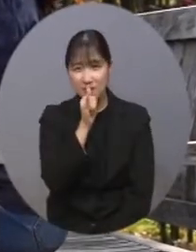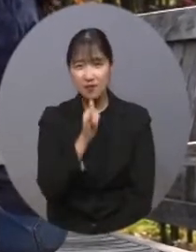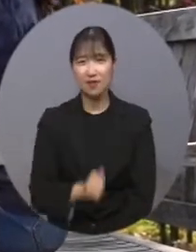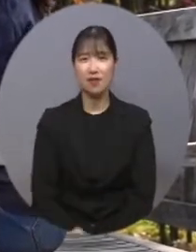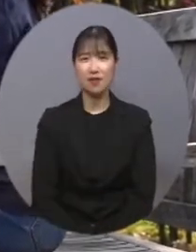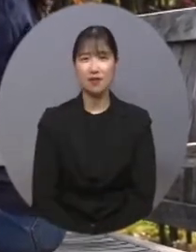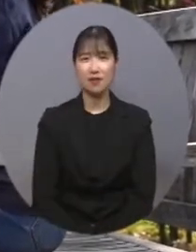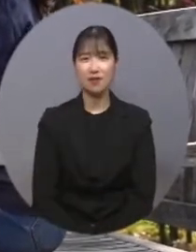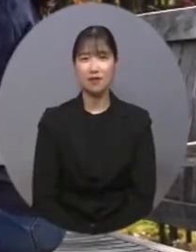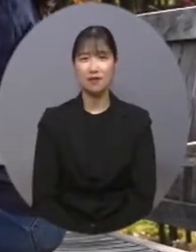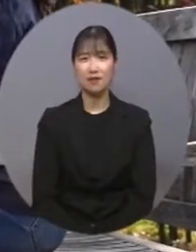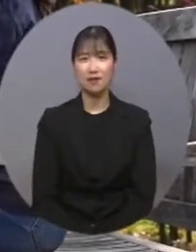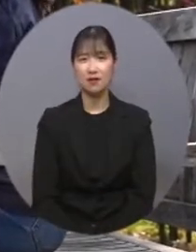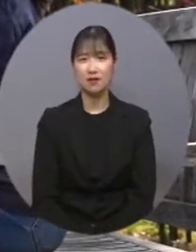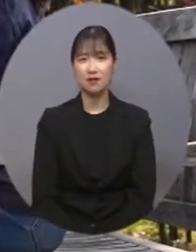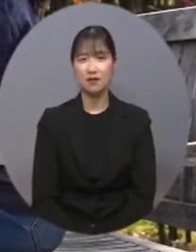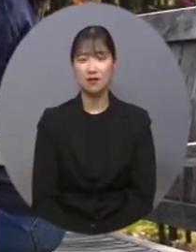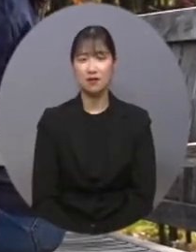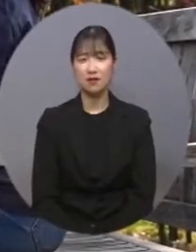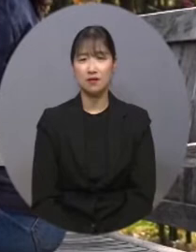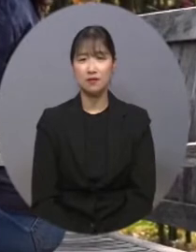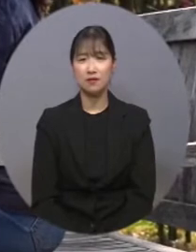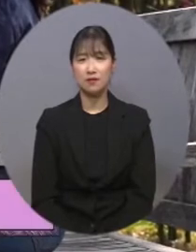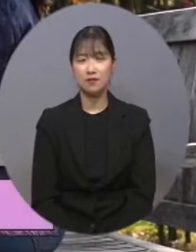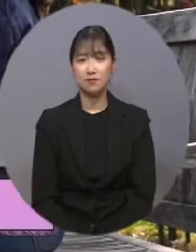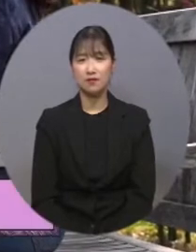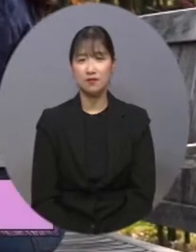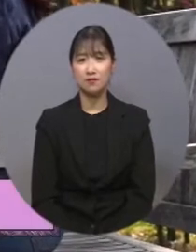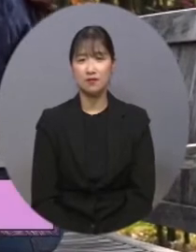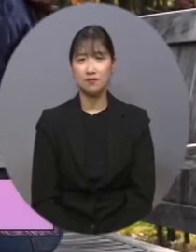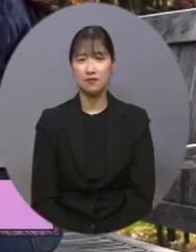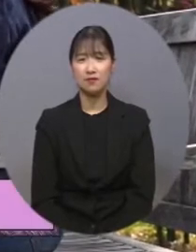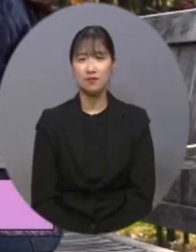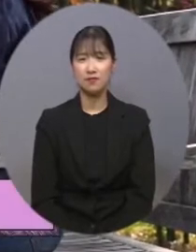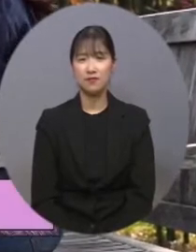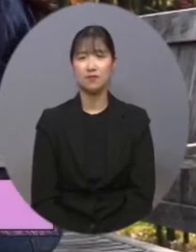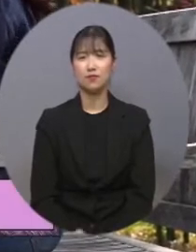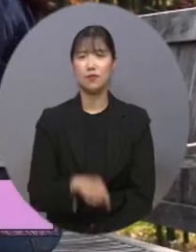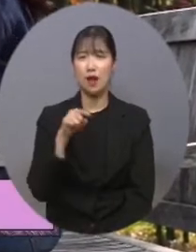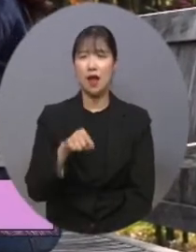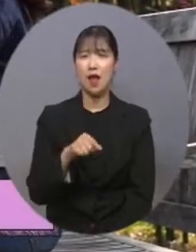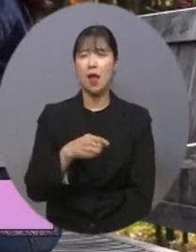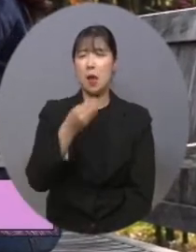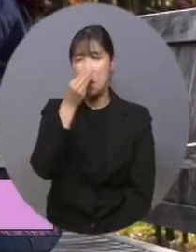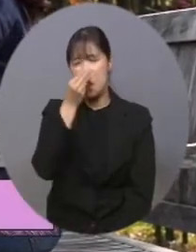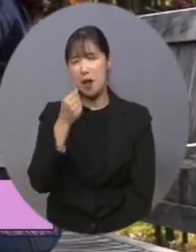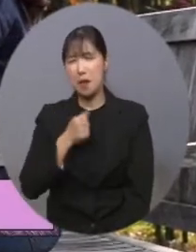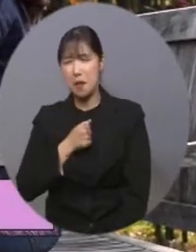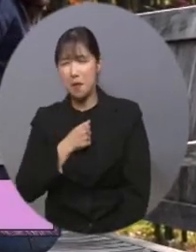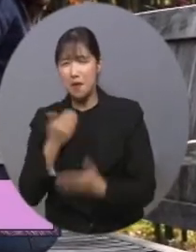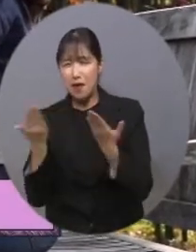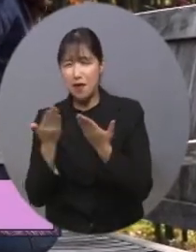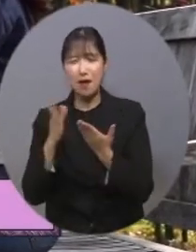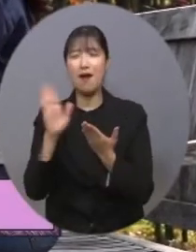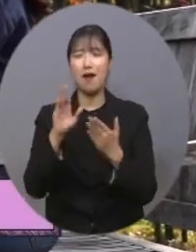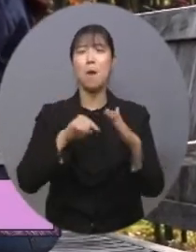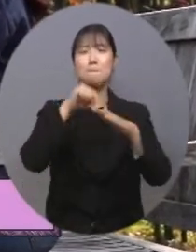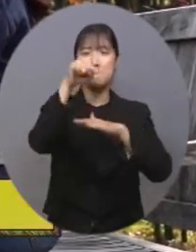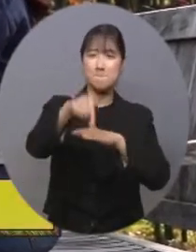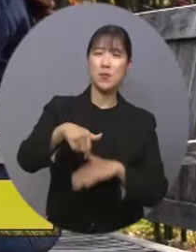그럼 네. 지금 다들 이렇게 다들 관죠. 여기서 답답한 곳에서 나오니까 숨쉬기가 좋고.